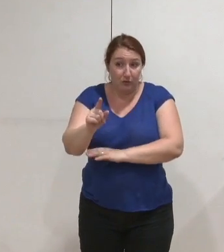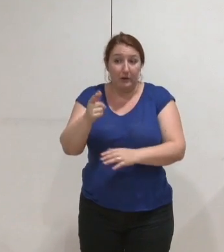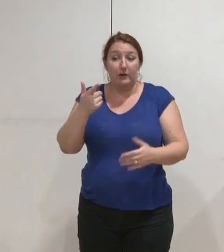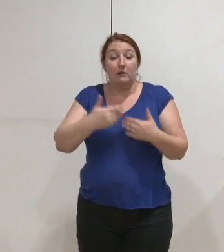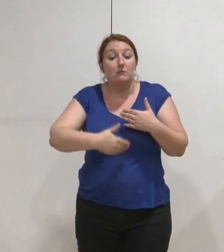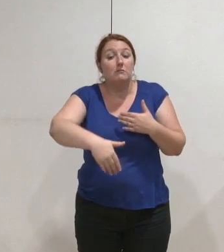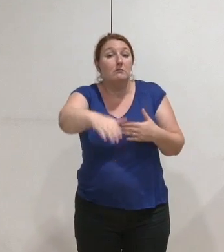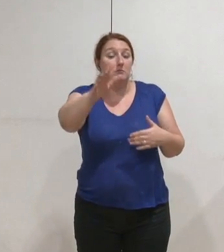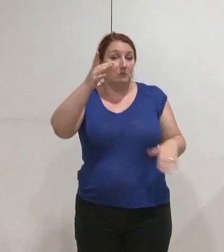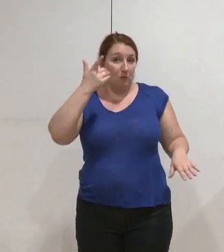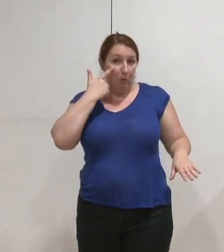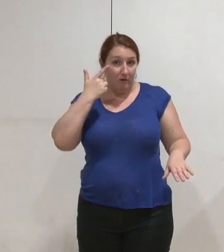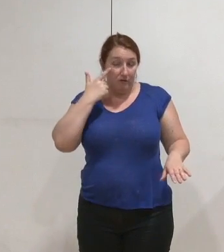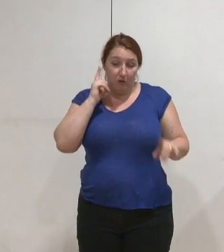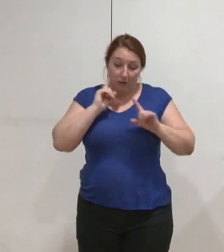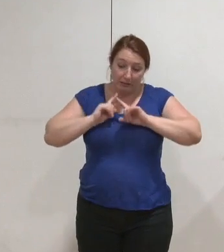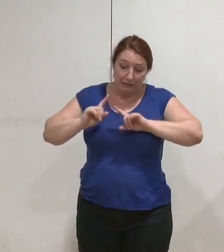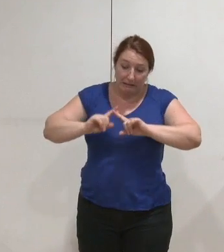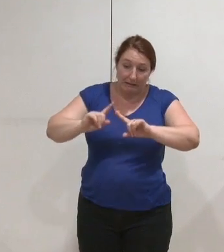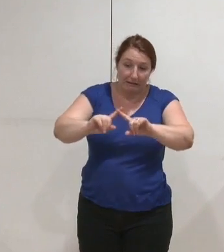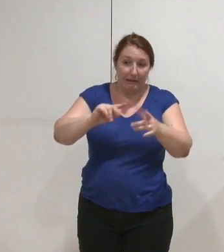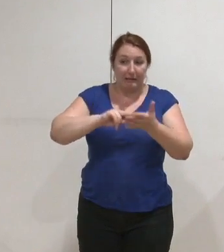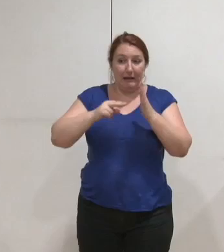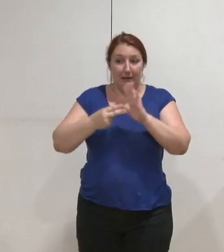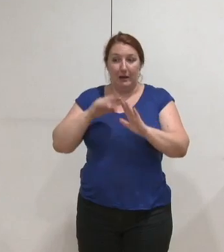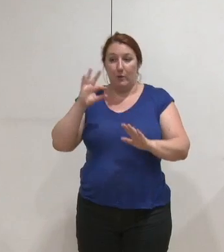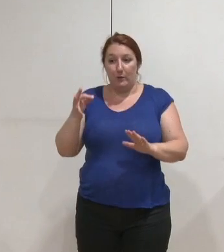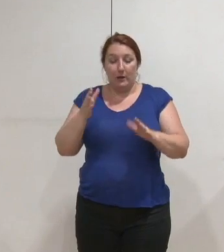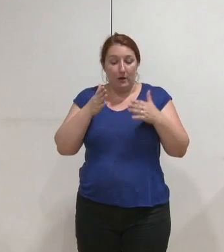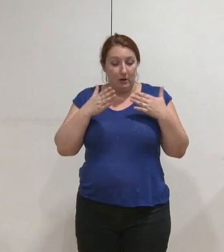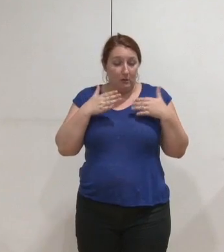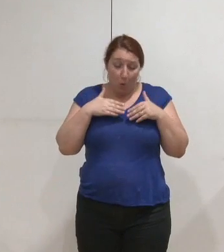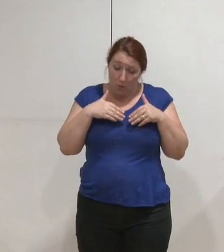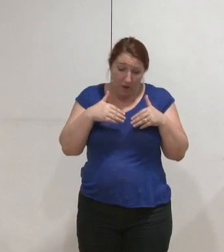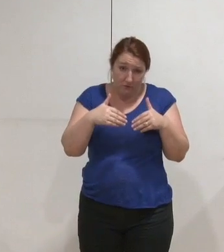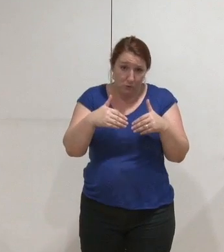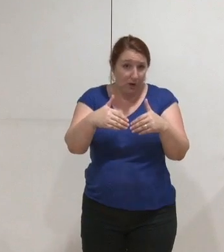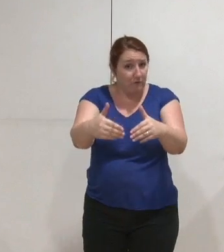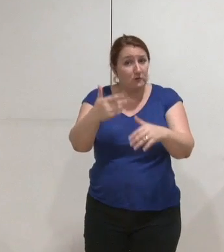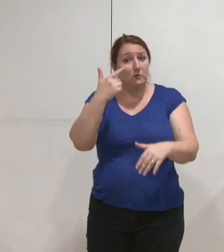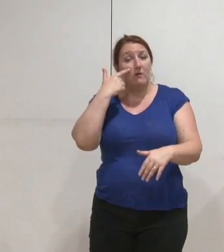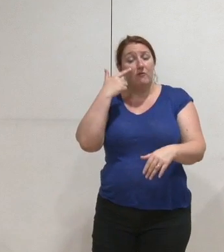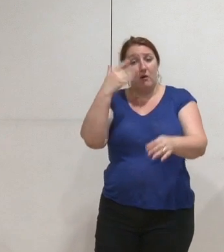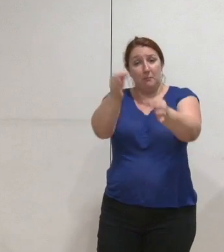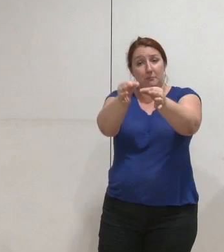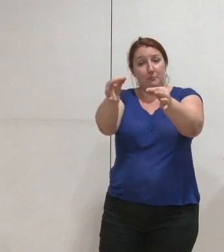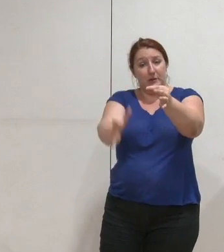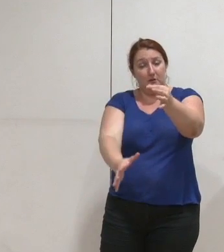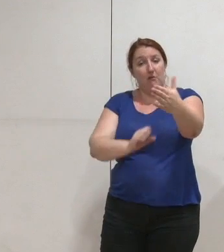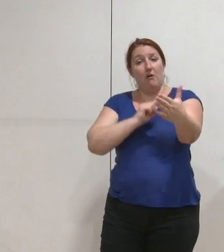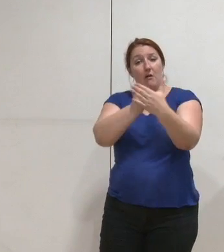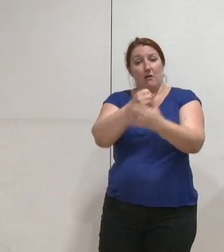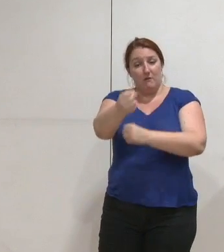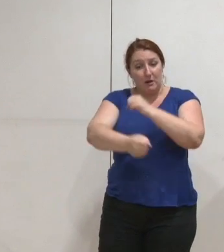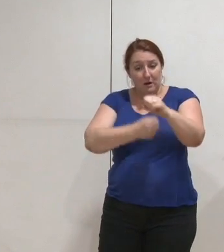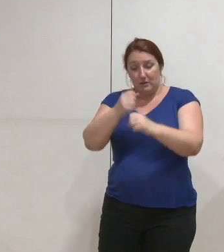là il y a un certain nombre de détails effectivement technique et nous avançons comme vous venez de le souligner et nous ferons le point sur à la fois l'usage et